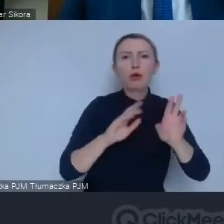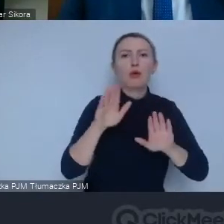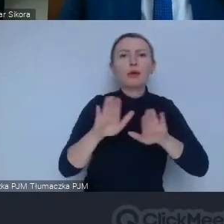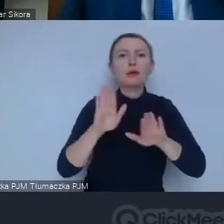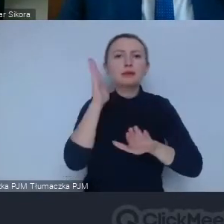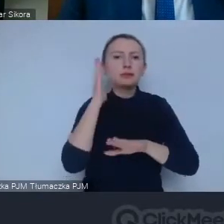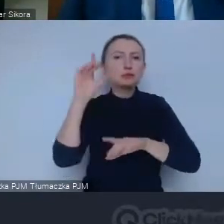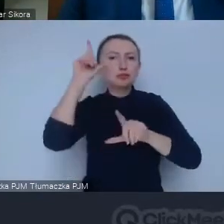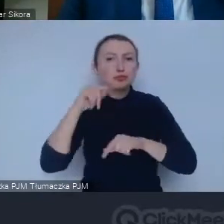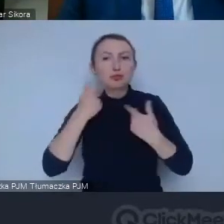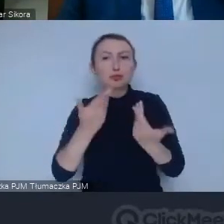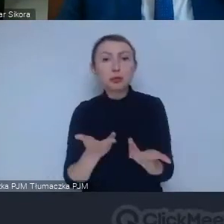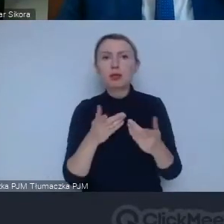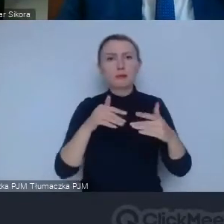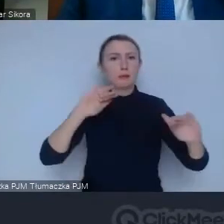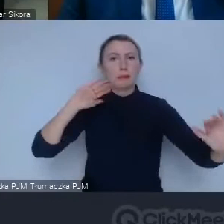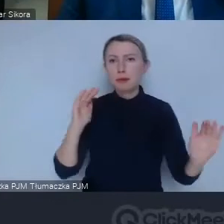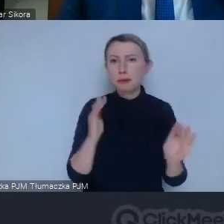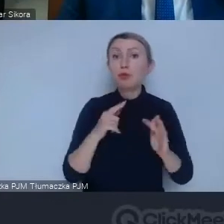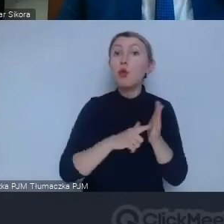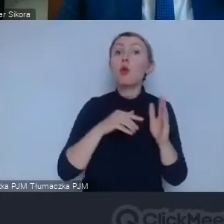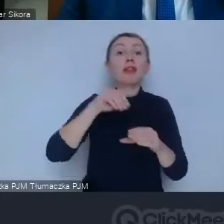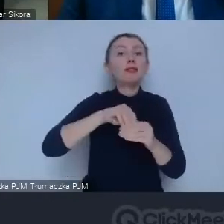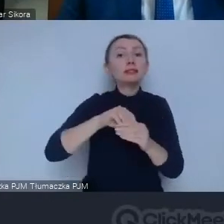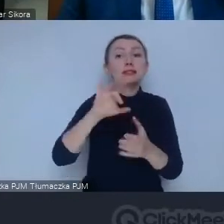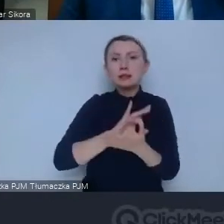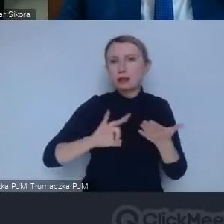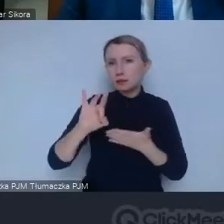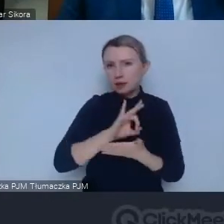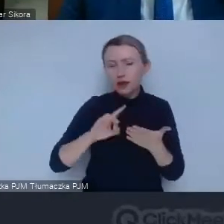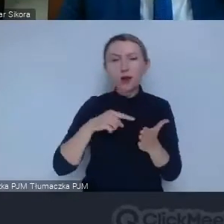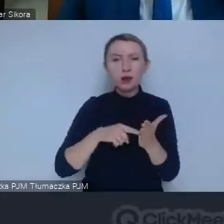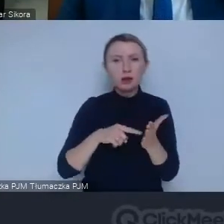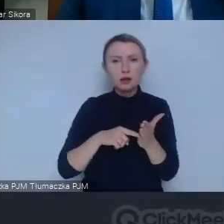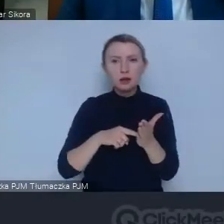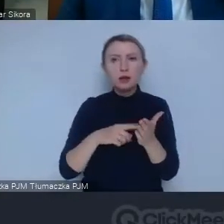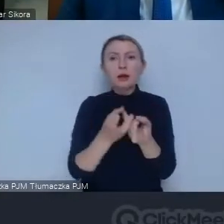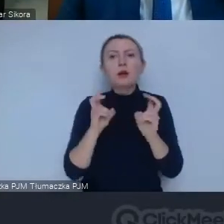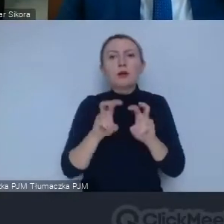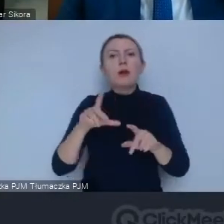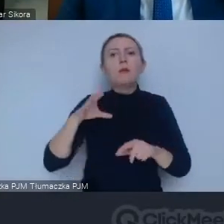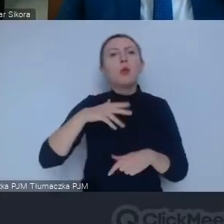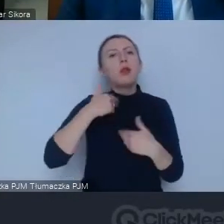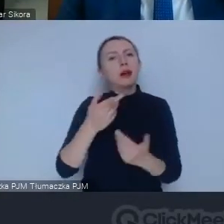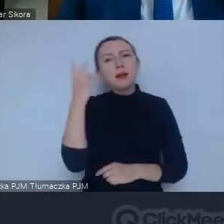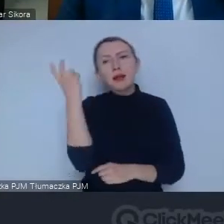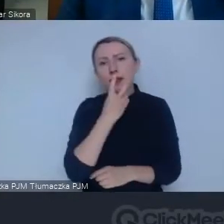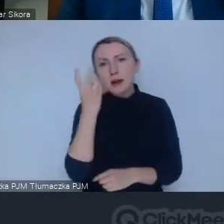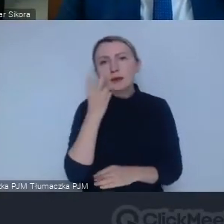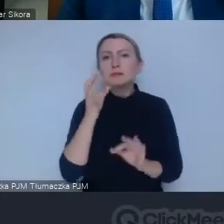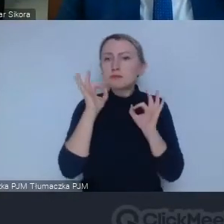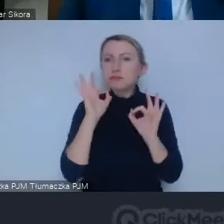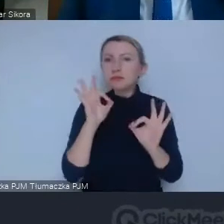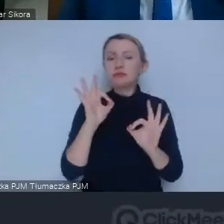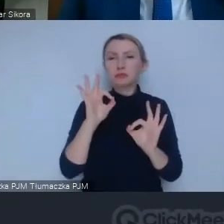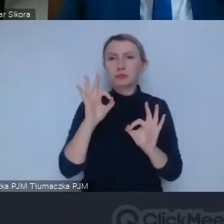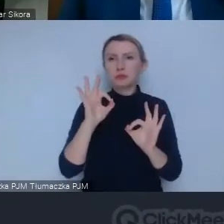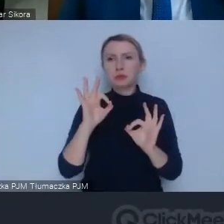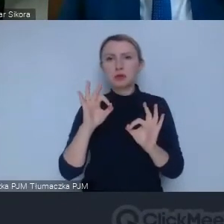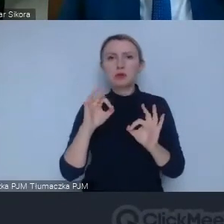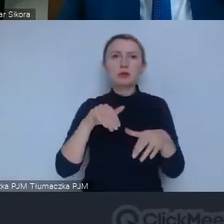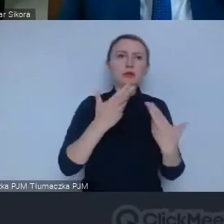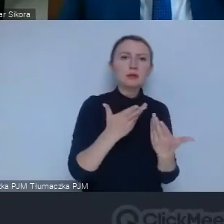ludzie mają. To była inwestycja gminy, jakim stworzenie było atrakcyjnej atrakcji